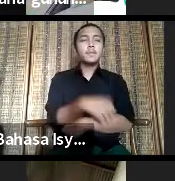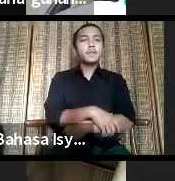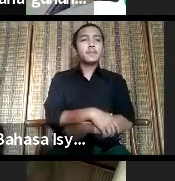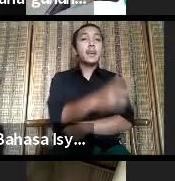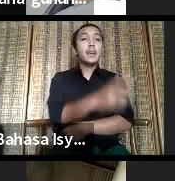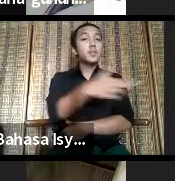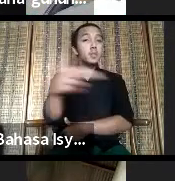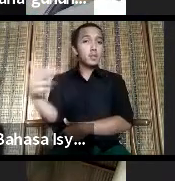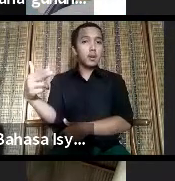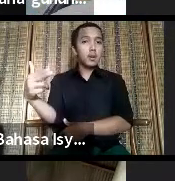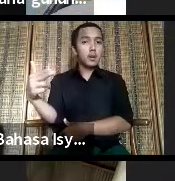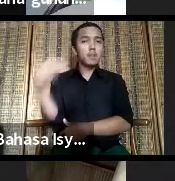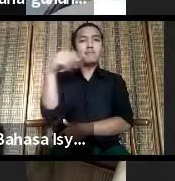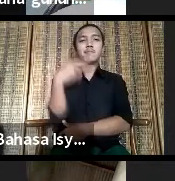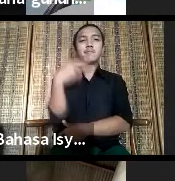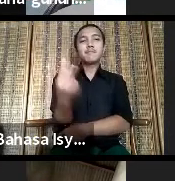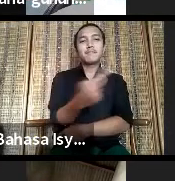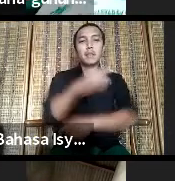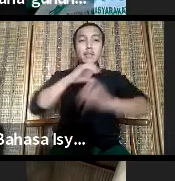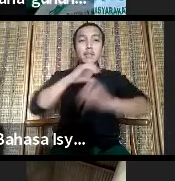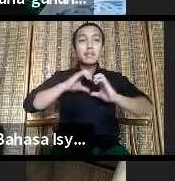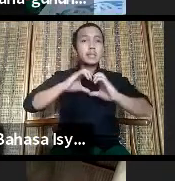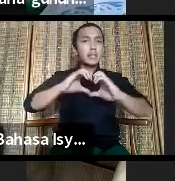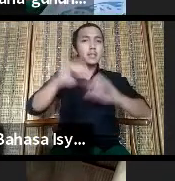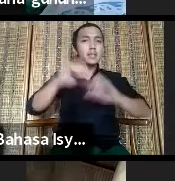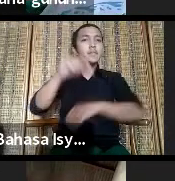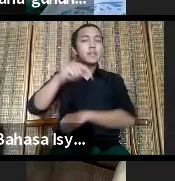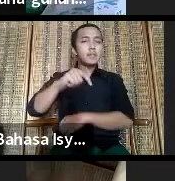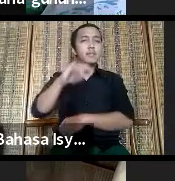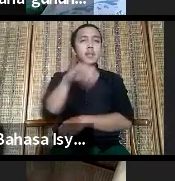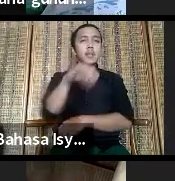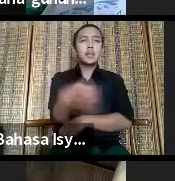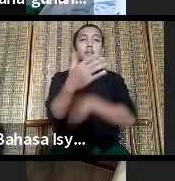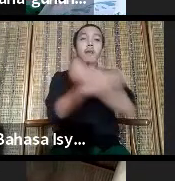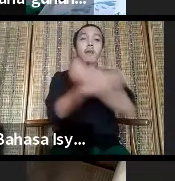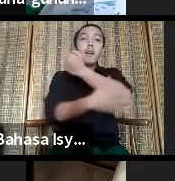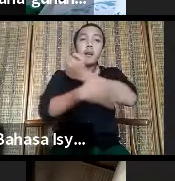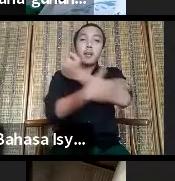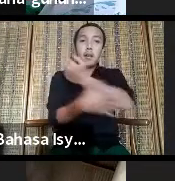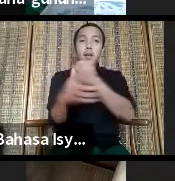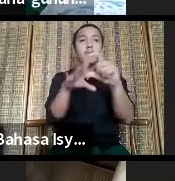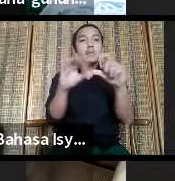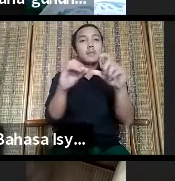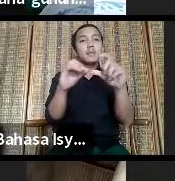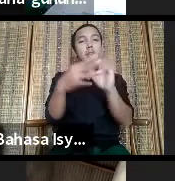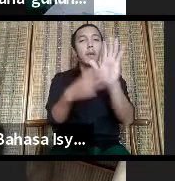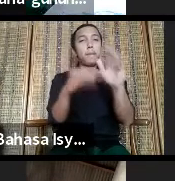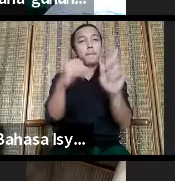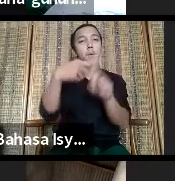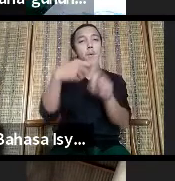Indonesia yang kita cintai ini menjadi negara yang lebih demokratis, negara yang